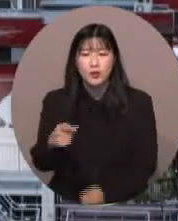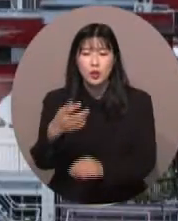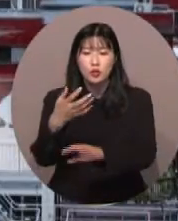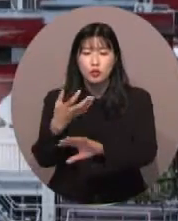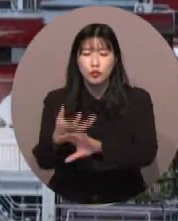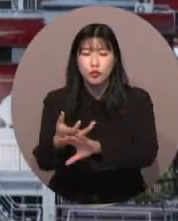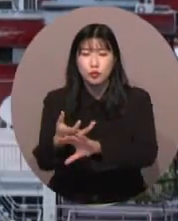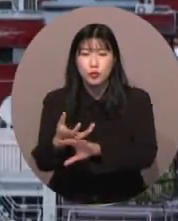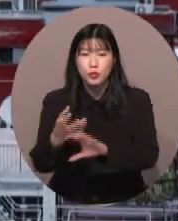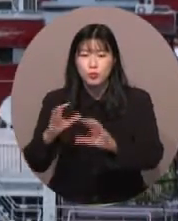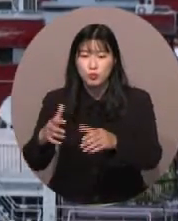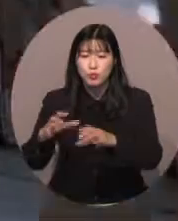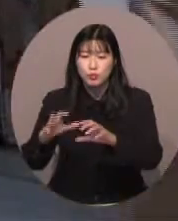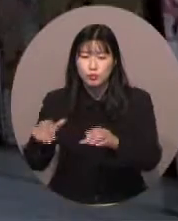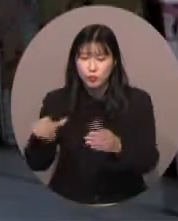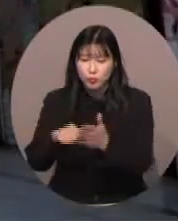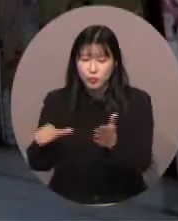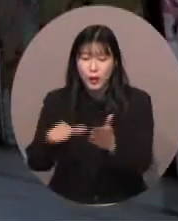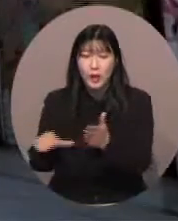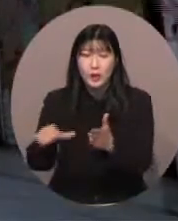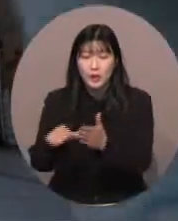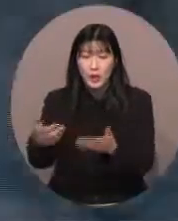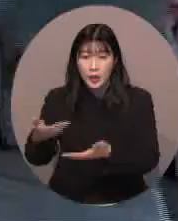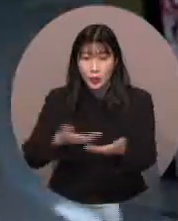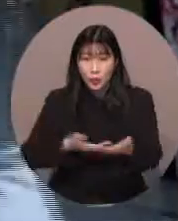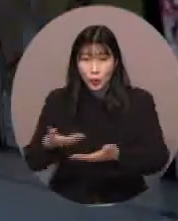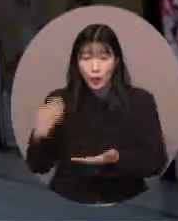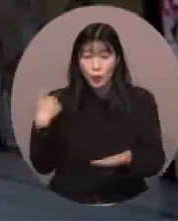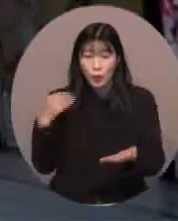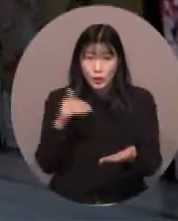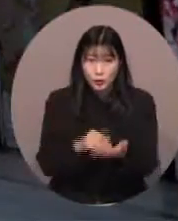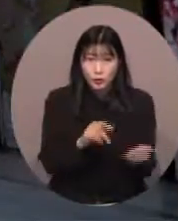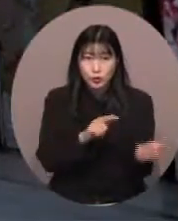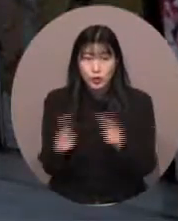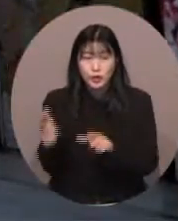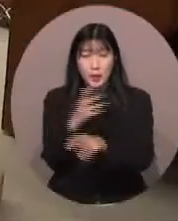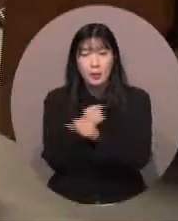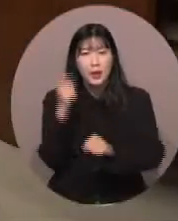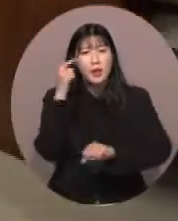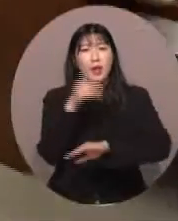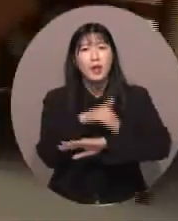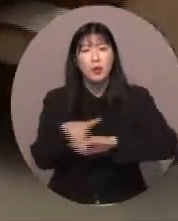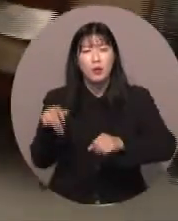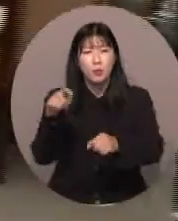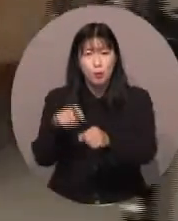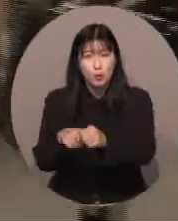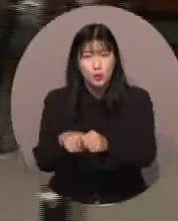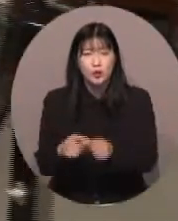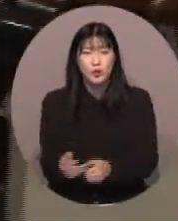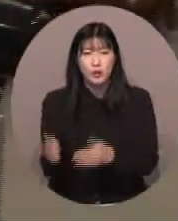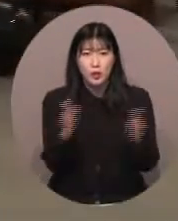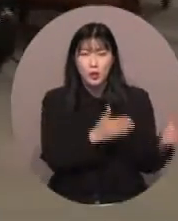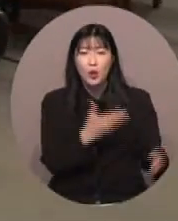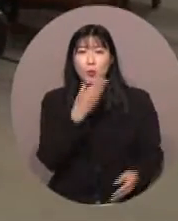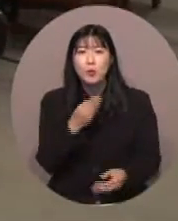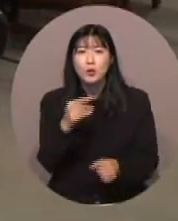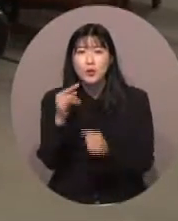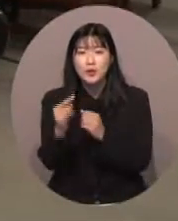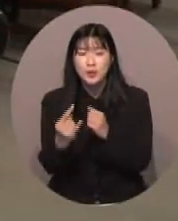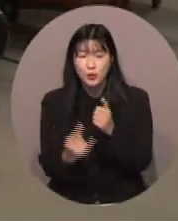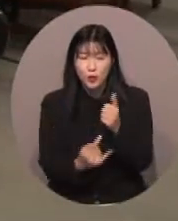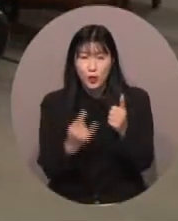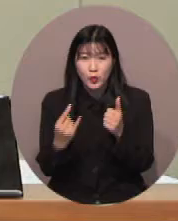국외문화재 환수협약 체결과 체계적인 교류 기반 마련 등이 추진 배경입니다. 도의회 복지환경위원회